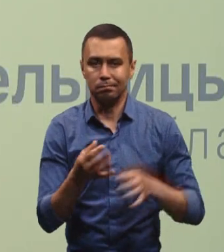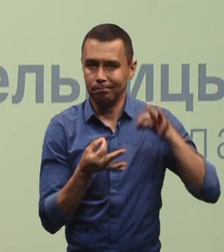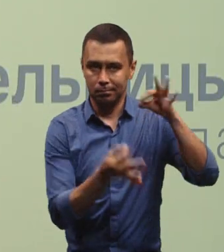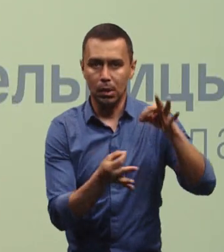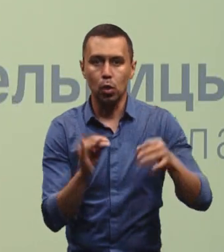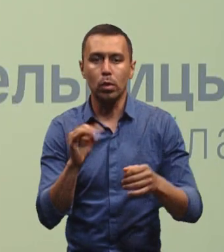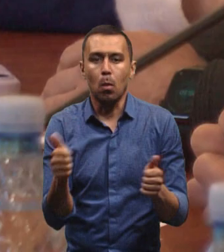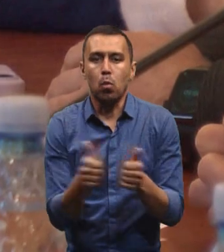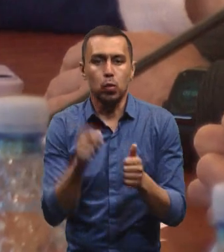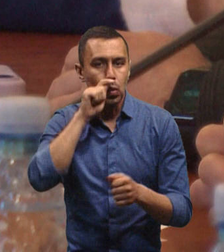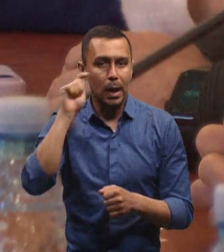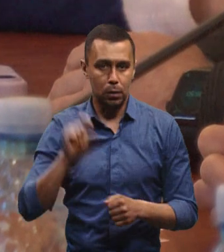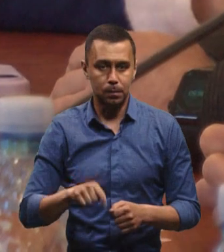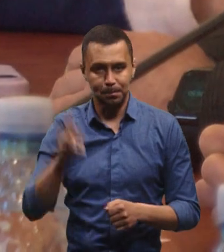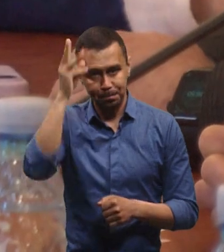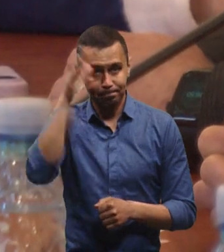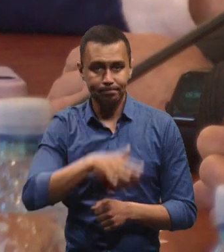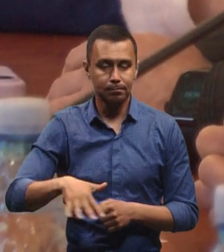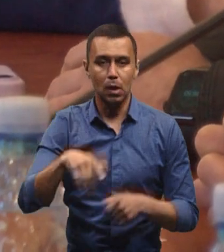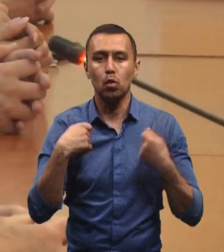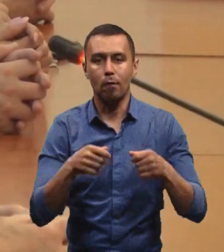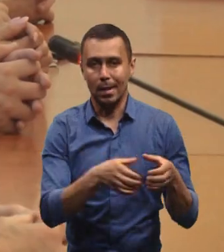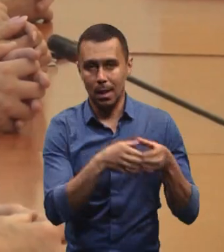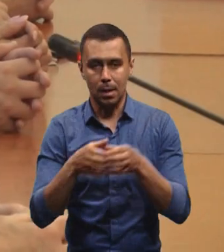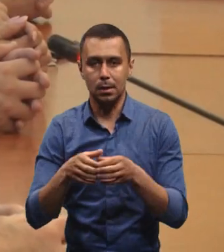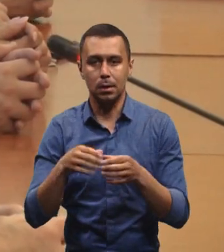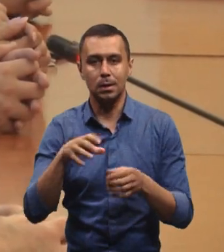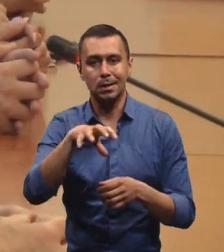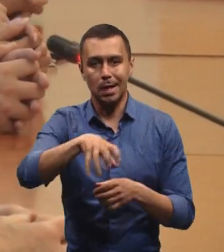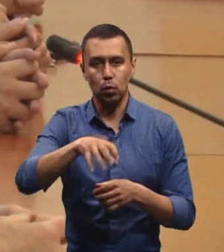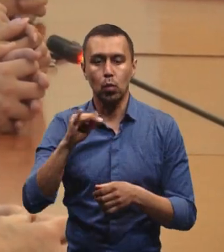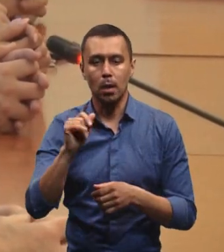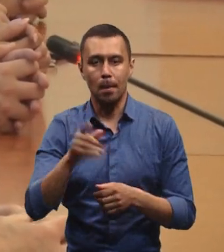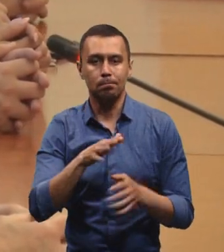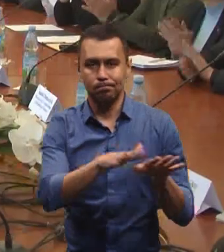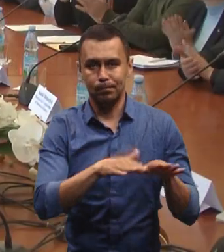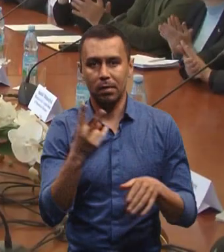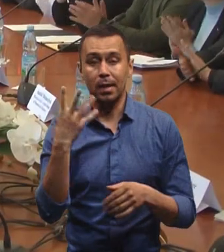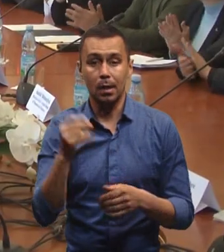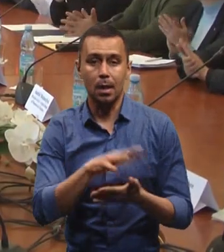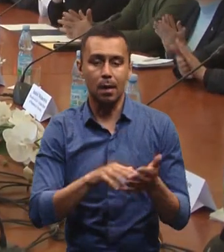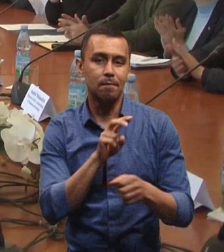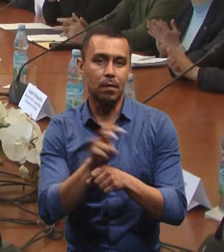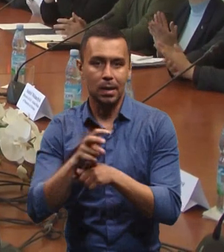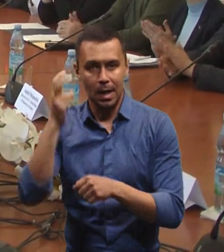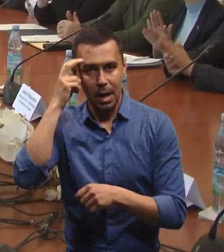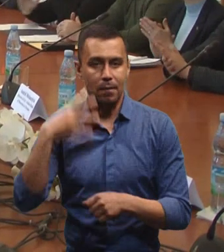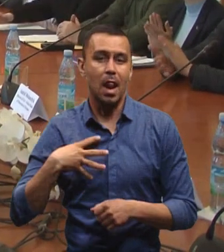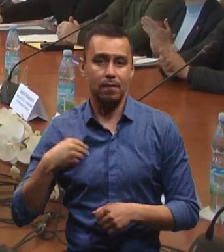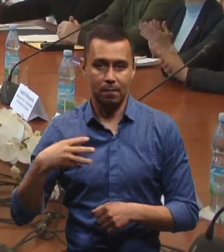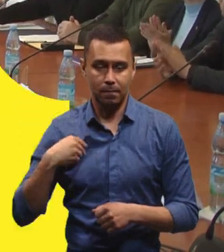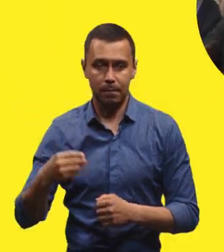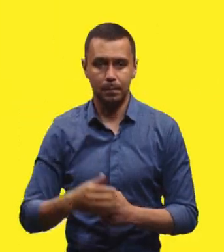стоїть поруч з Україною. На Хмельниччині торгова делегація зі штату Юта перебуватиме 2 дні. Далі відвідують Київ та Львів.